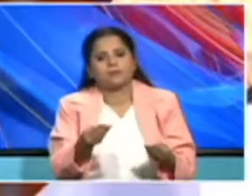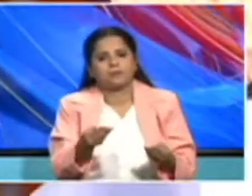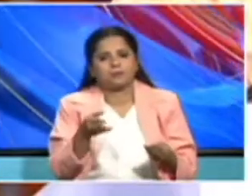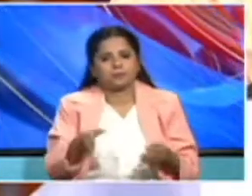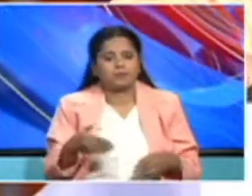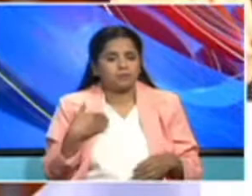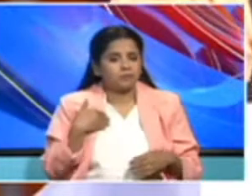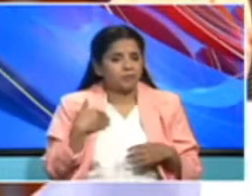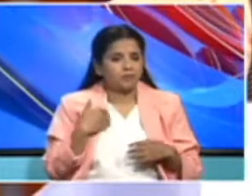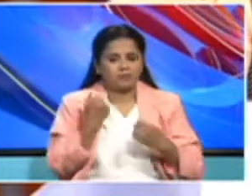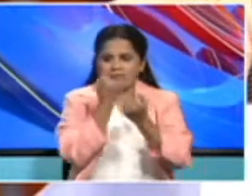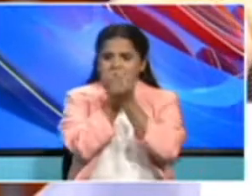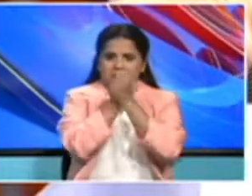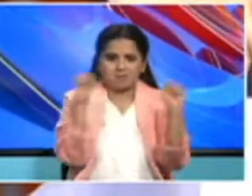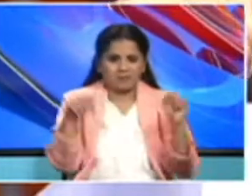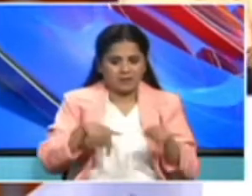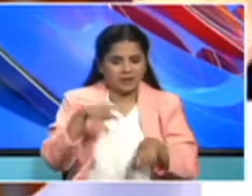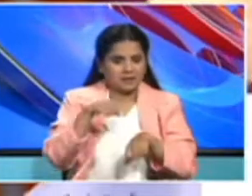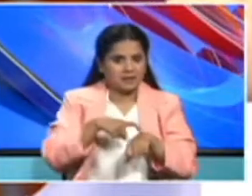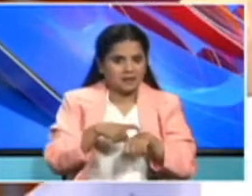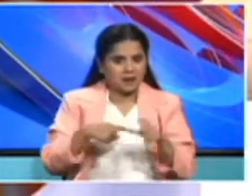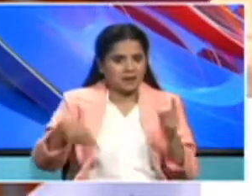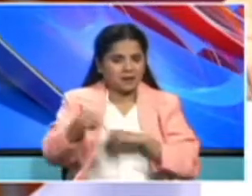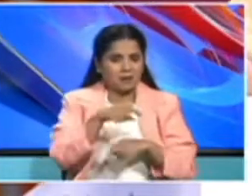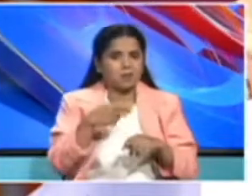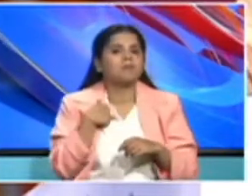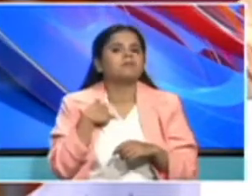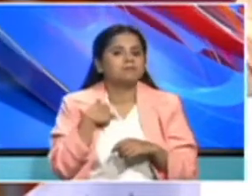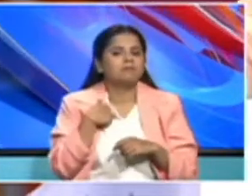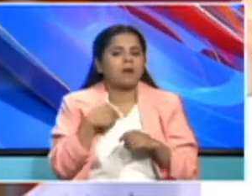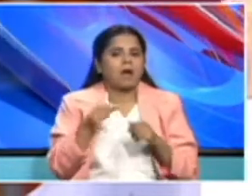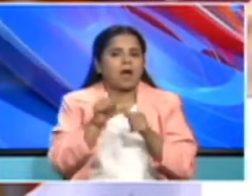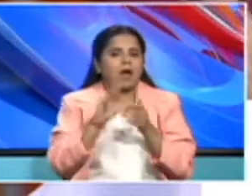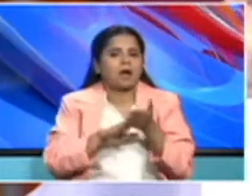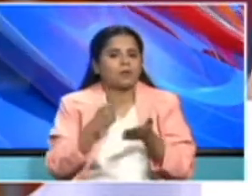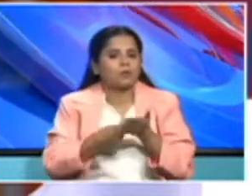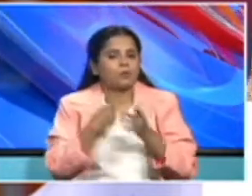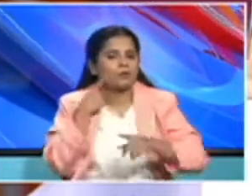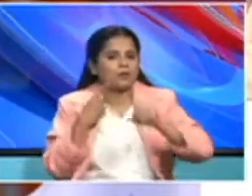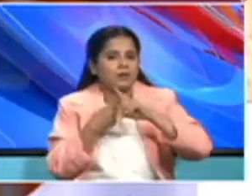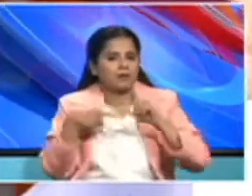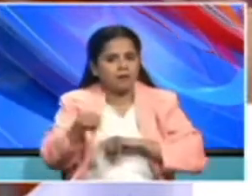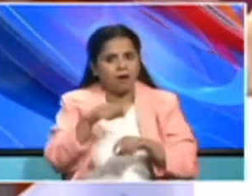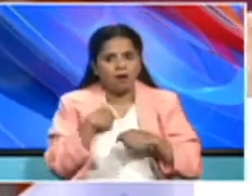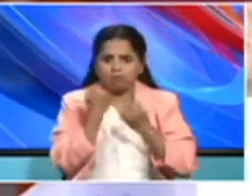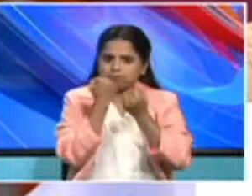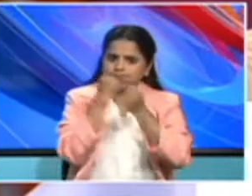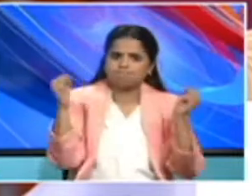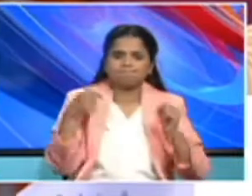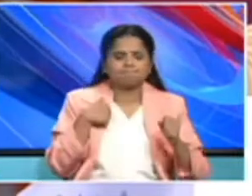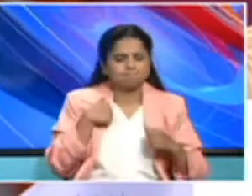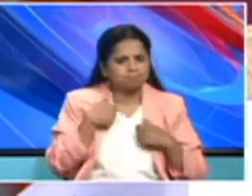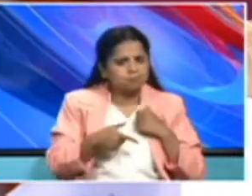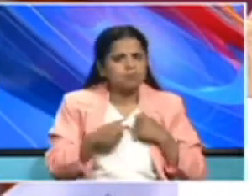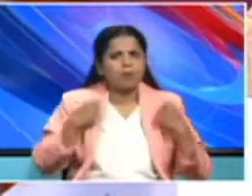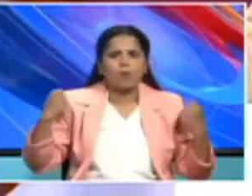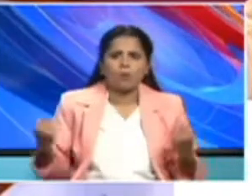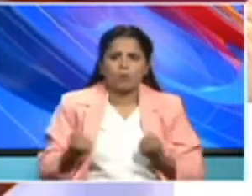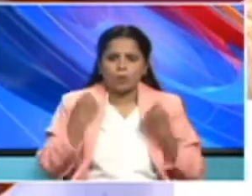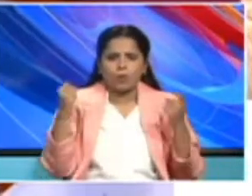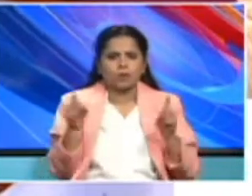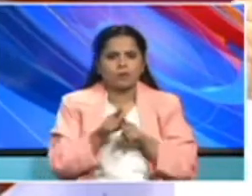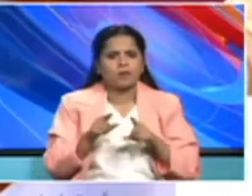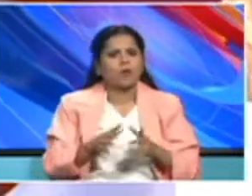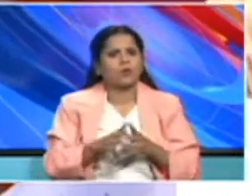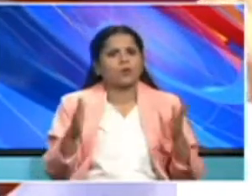आजादी के अमृत काल में देश ने इसी हौसले के साथ